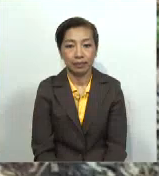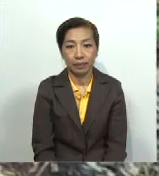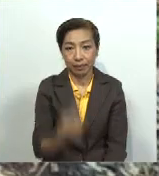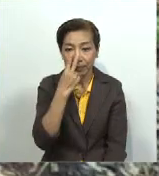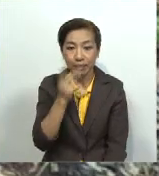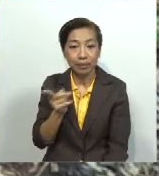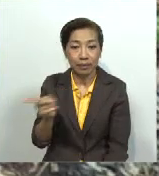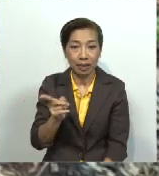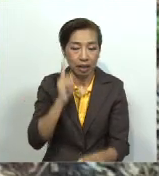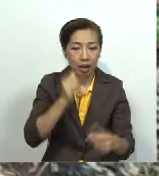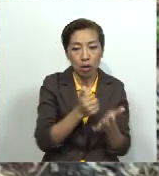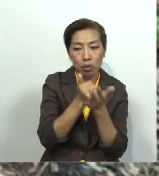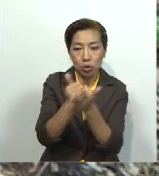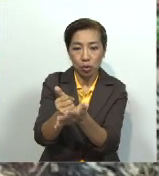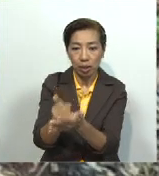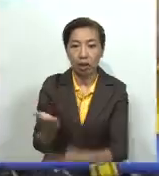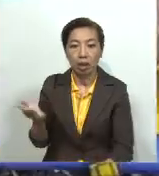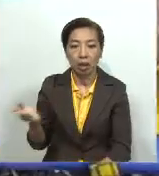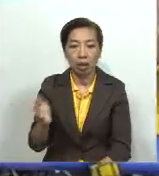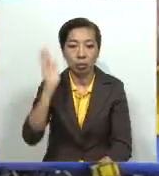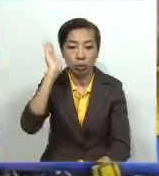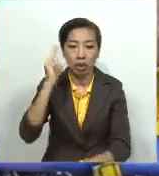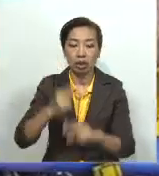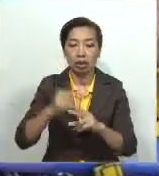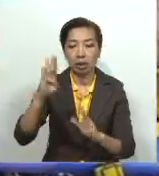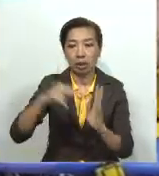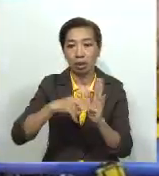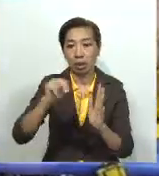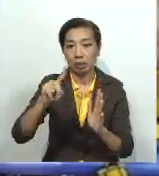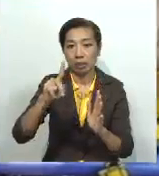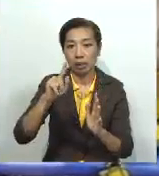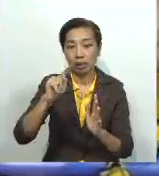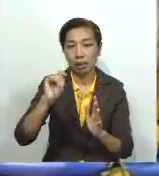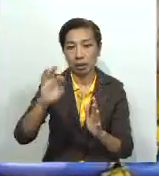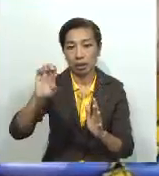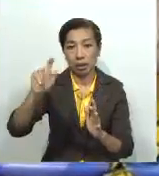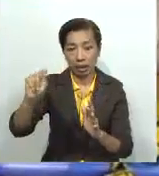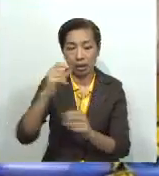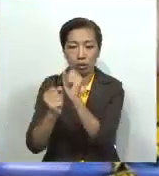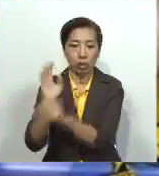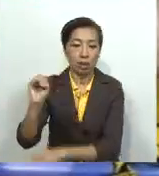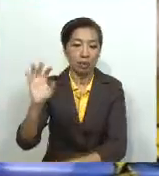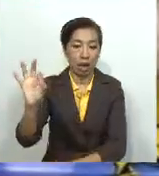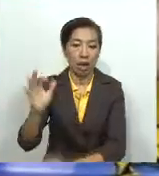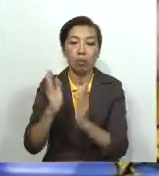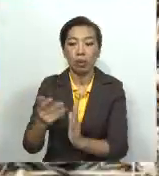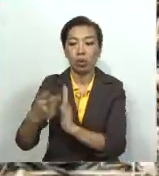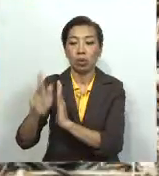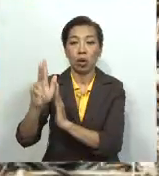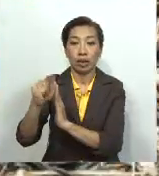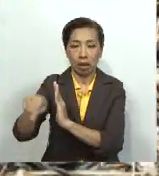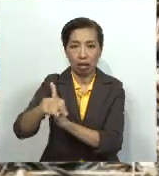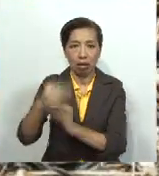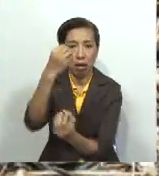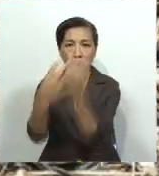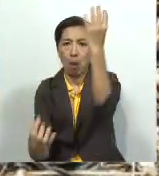ฏิบัติการที่เจ้าหน้าที่เข้าไปช่วยเหลือนี่นะคะคือนายบัณฑิตสายบุญจอมอายุ49ปีเป็นชาวขอนแก่นอยู่กล